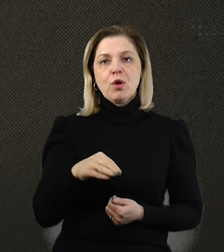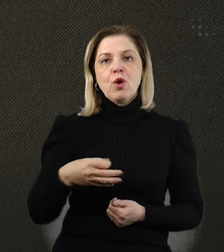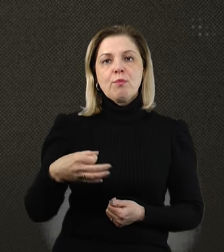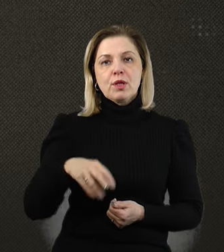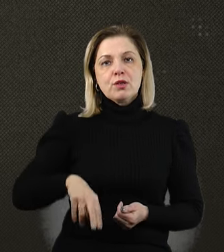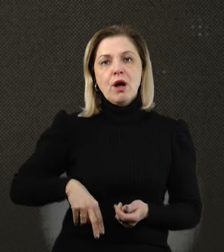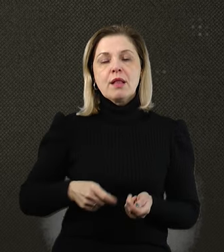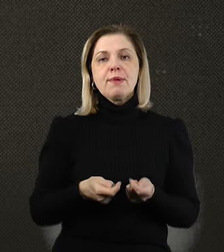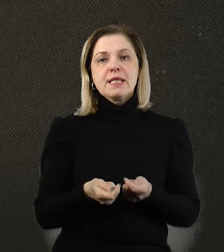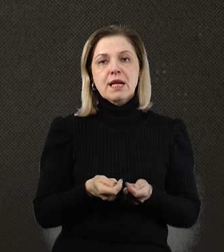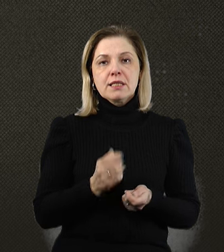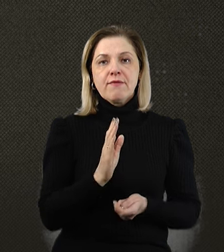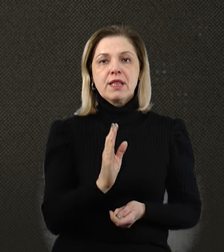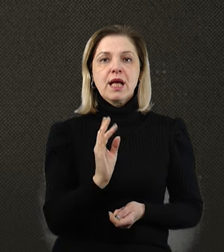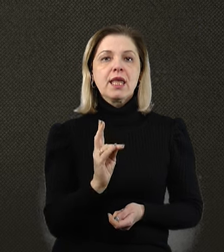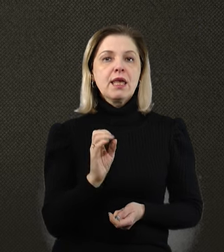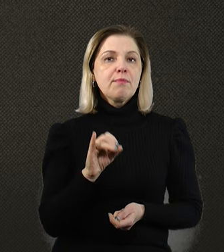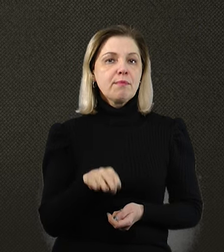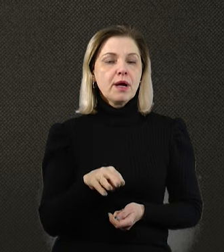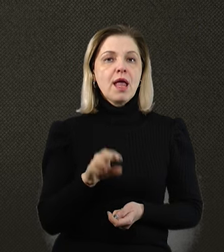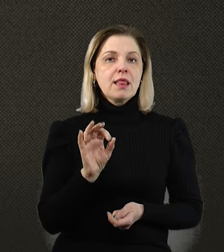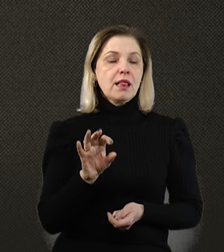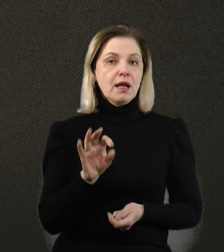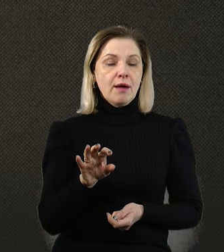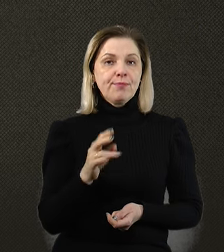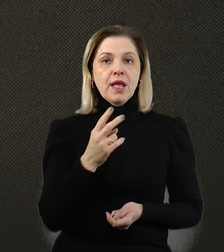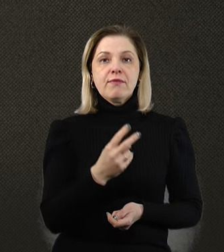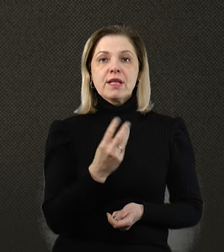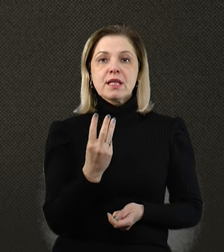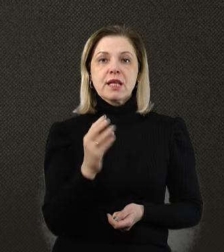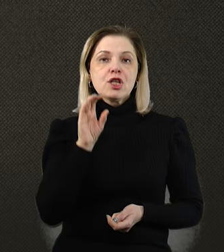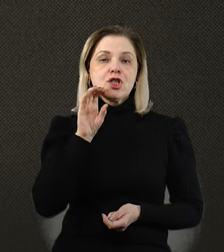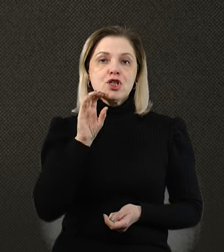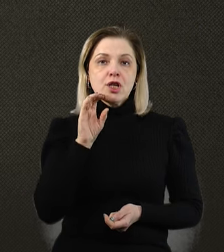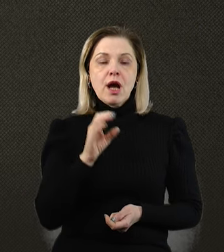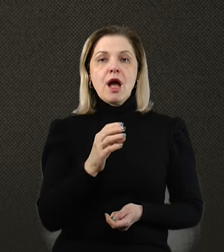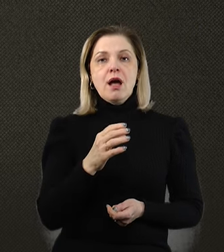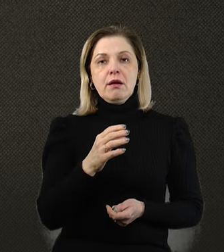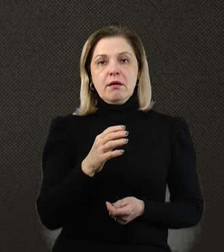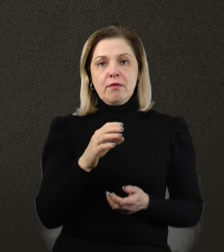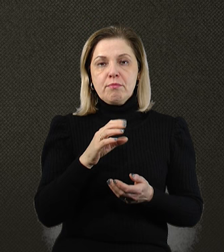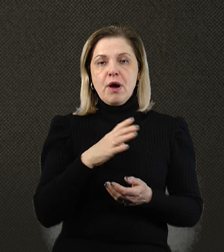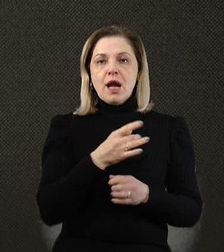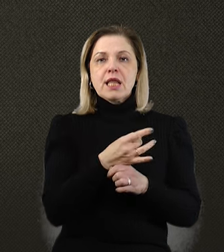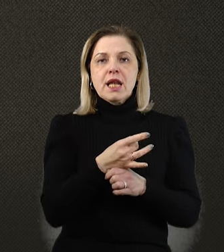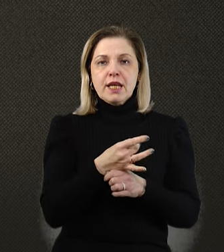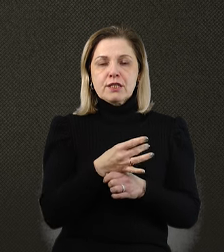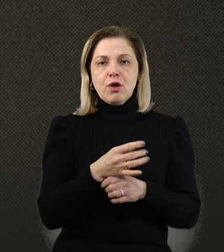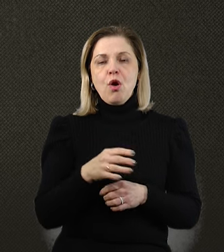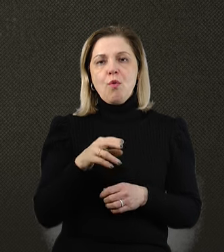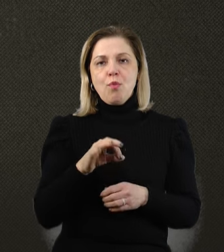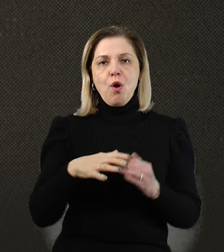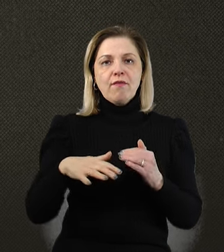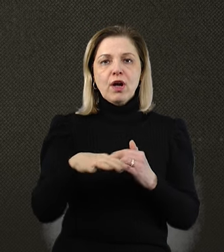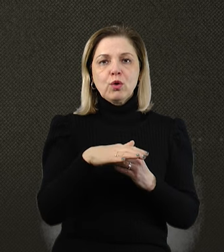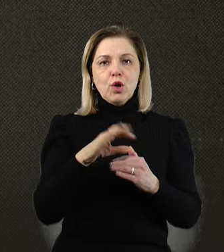обласної військової адміністрації Віталій Кім у Телеграм. 23 січня о 15:30 зафіксували артилерійські обстріли